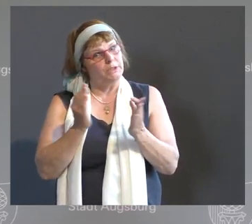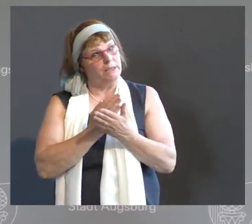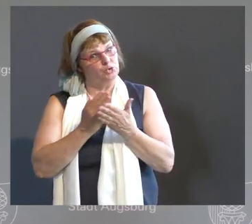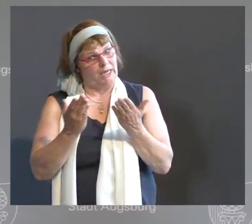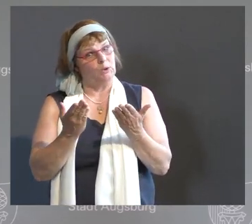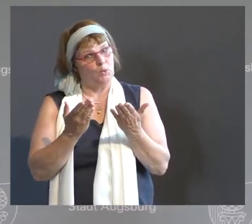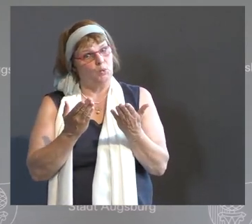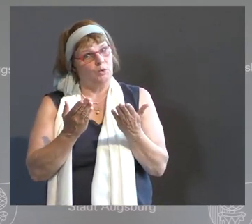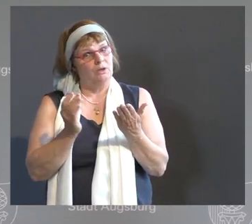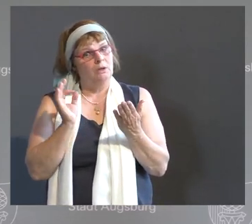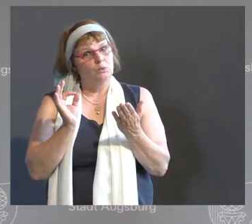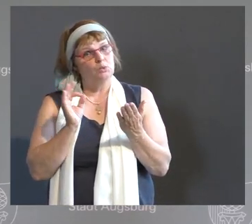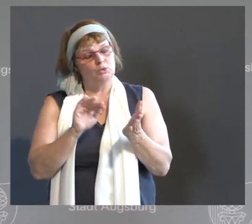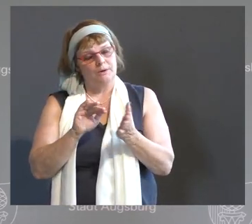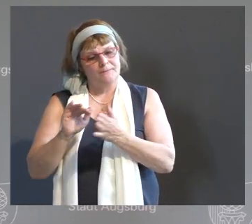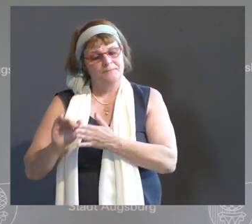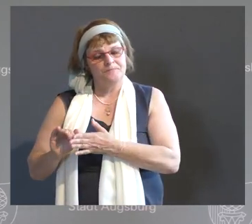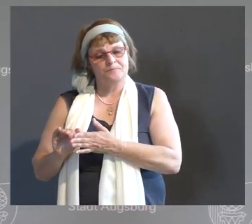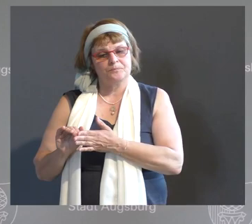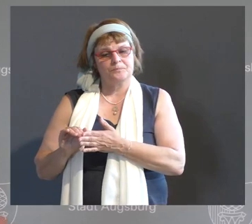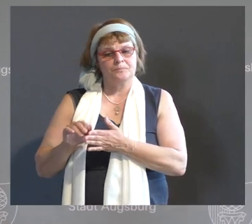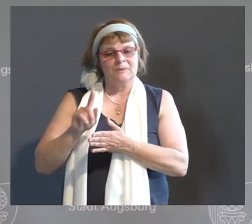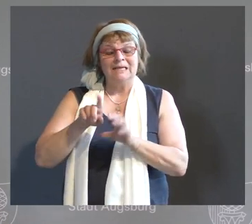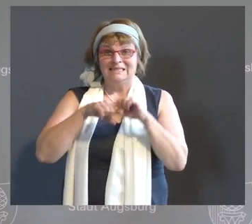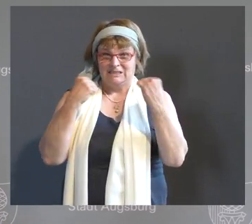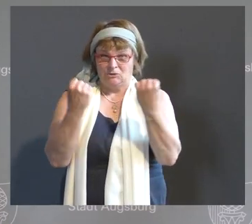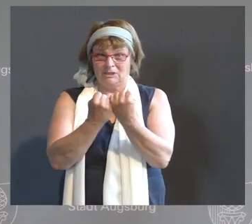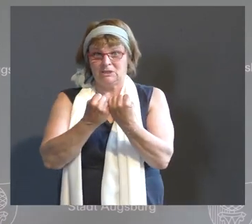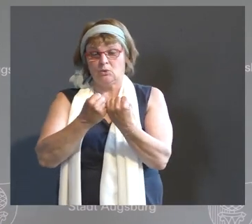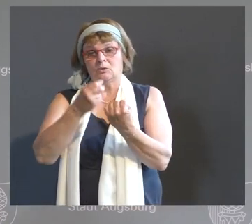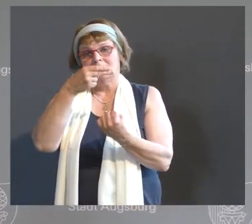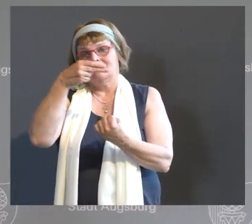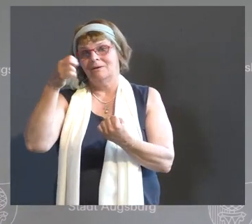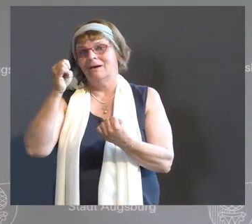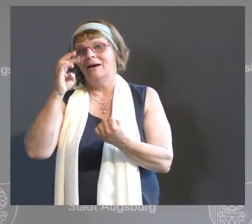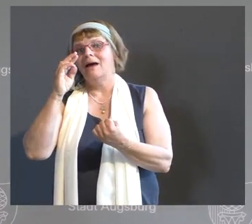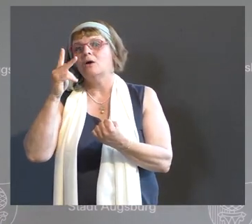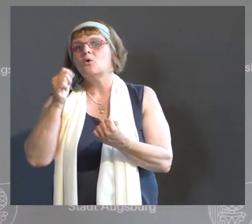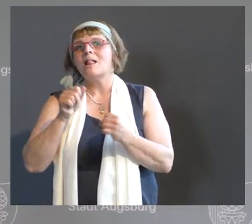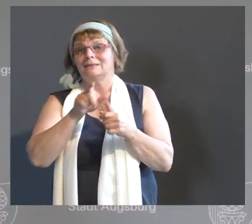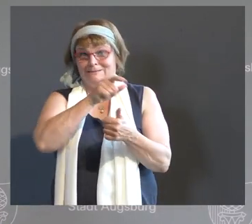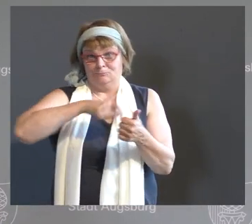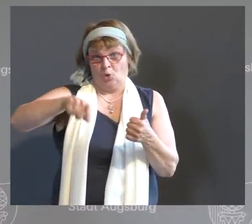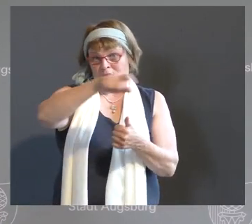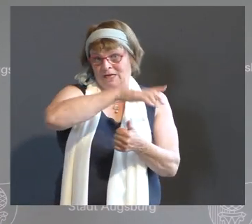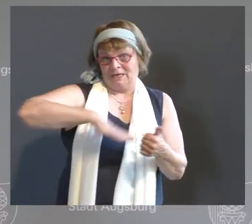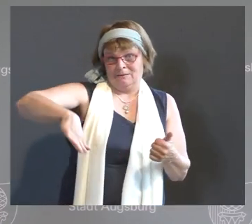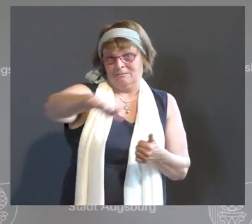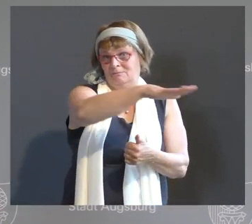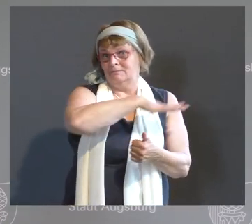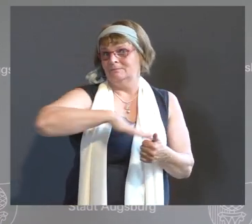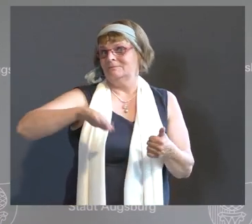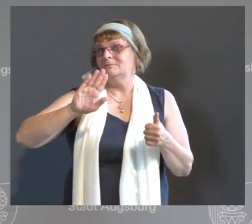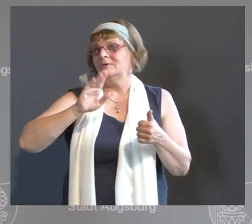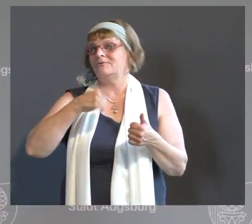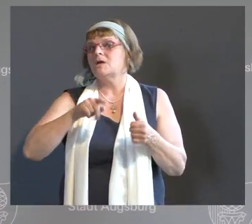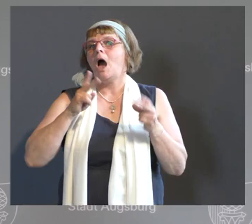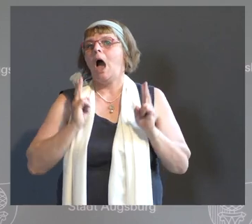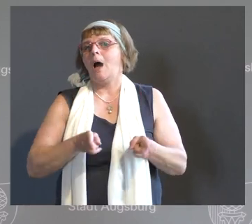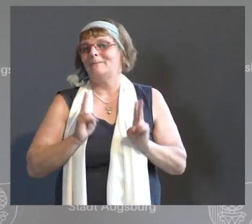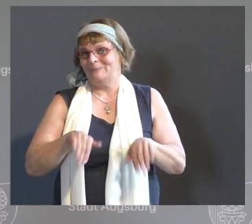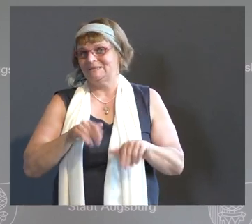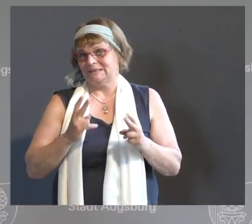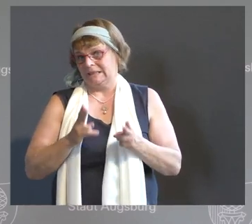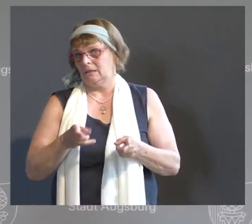Es geht ganz massiv auch darum, den Herkulesbrunnen und den Bereich um den Herkulesbrunnen zu sichern, nicht komplett zu sperren, aber so